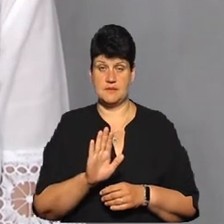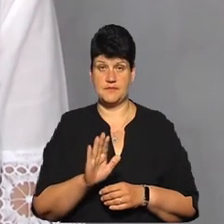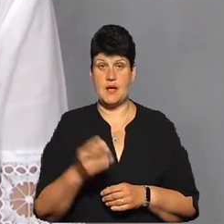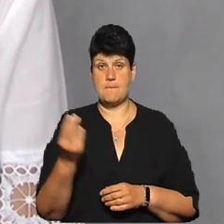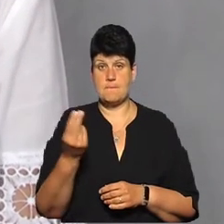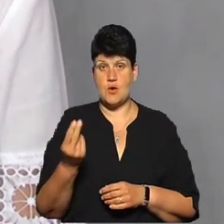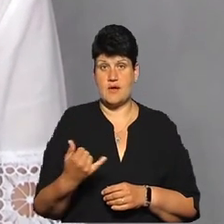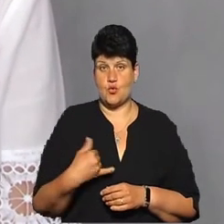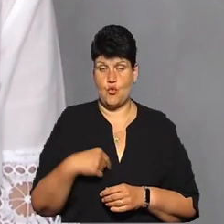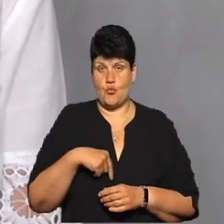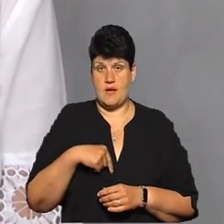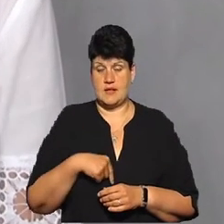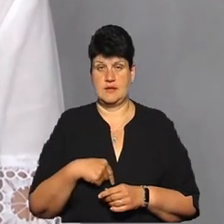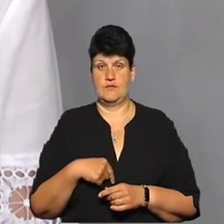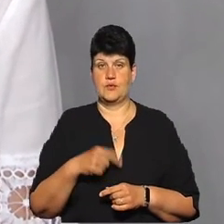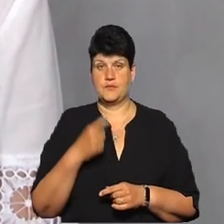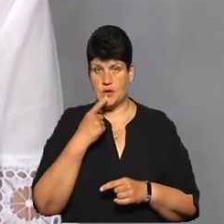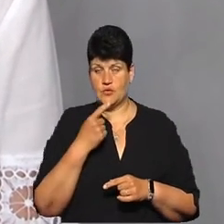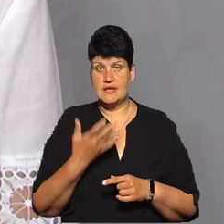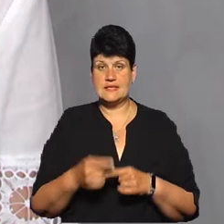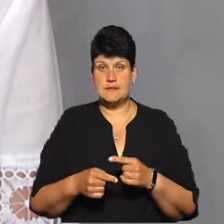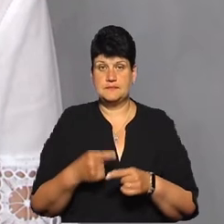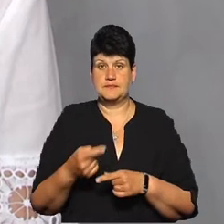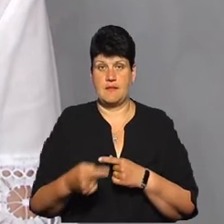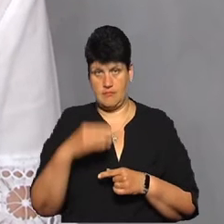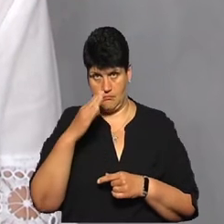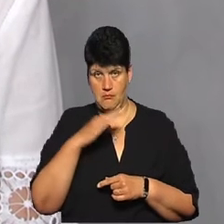крові, то по генетиці передалося від мого батька.